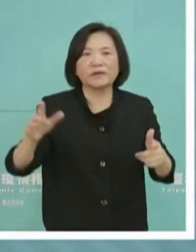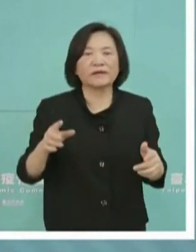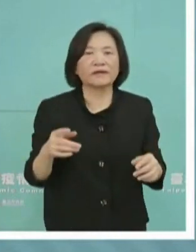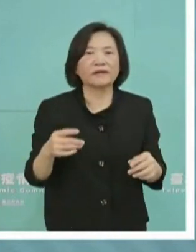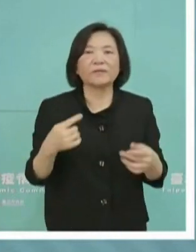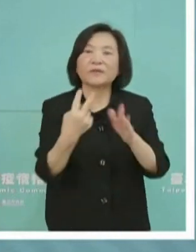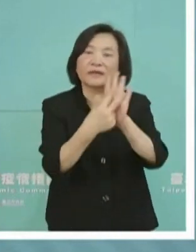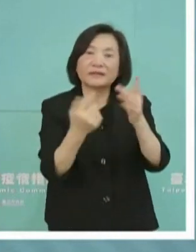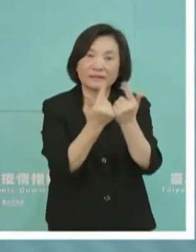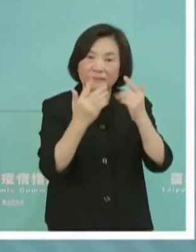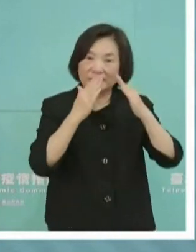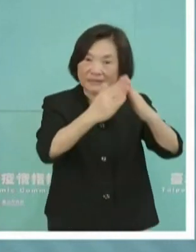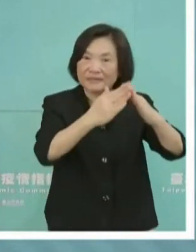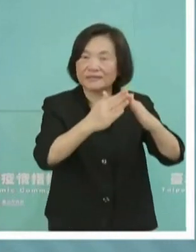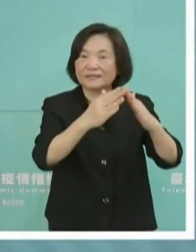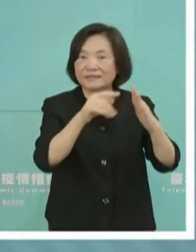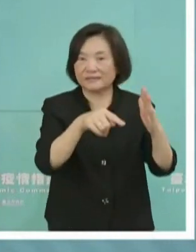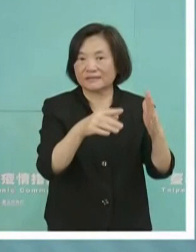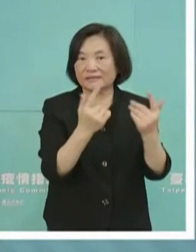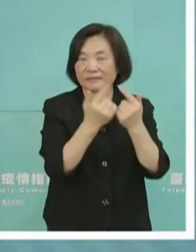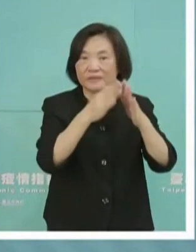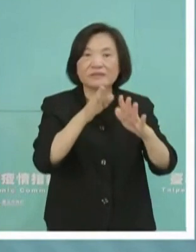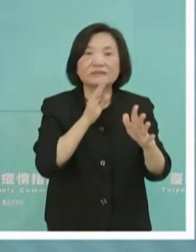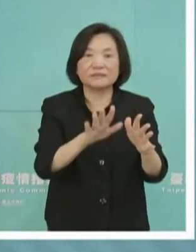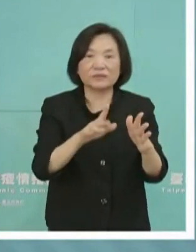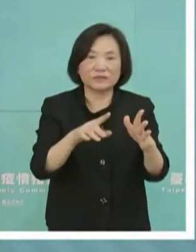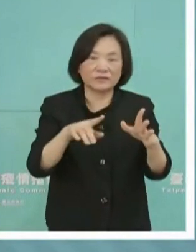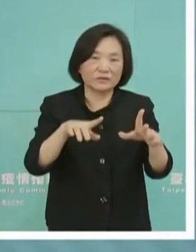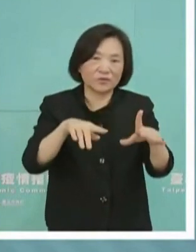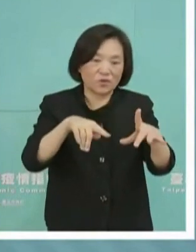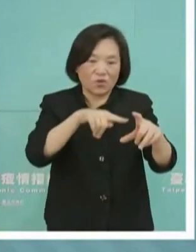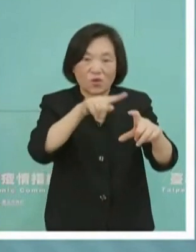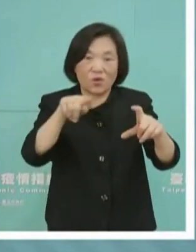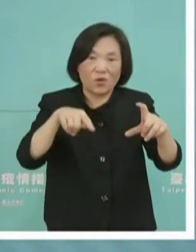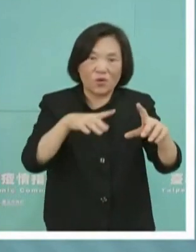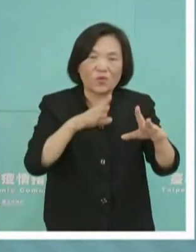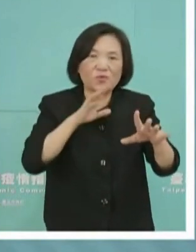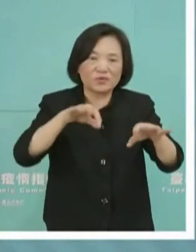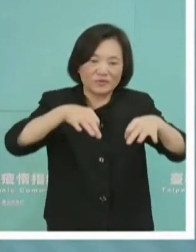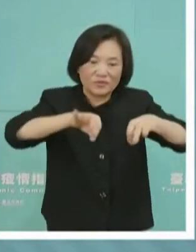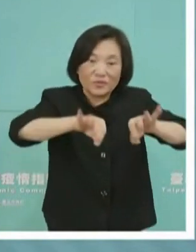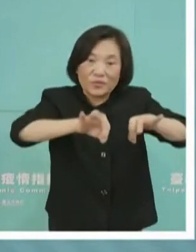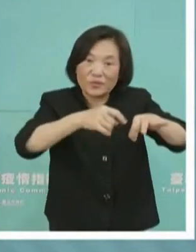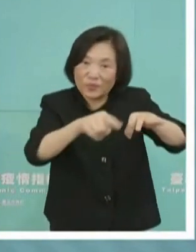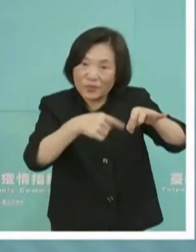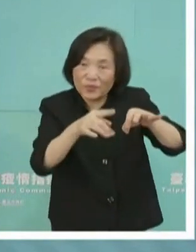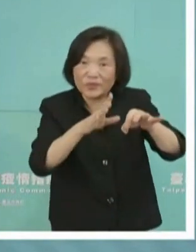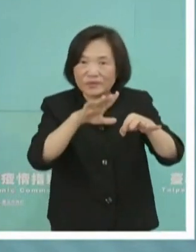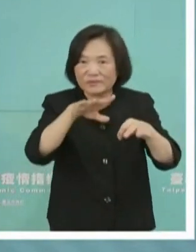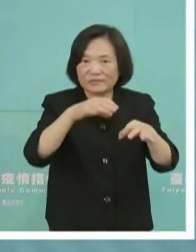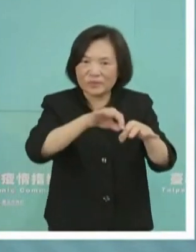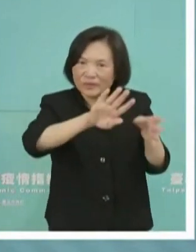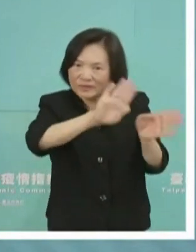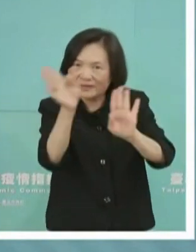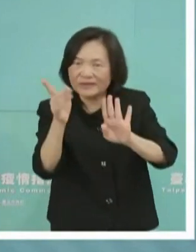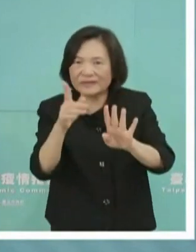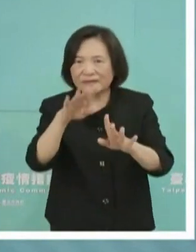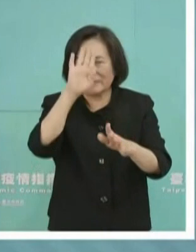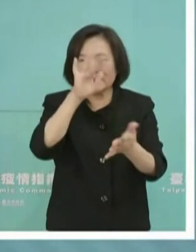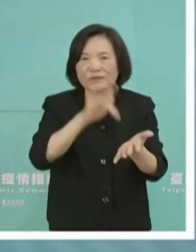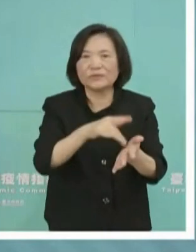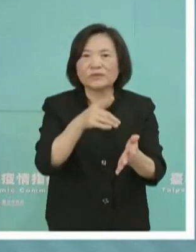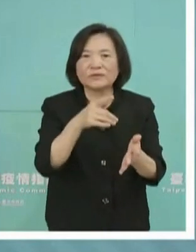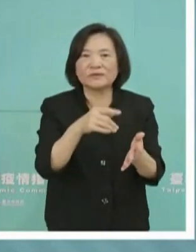哦，台北市最早用那个轮状病毒，小朋友轮状病毒的免疫，哦，有那个叫